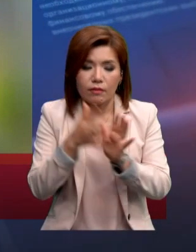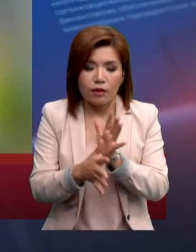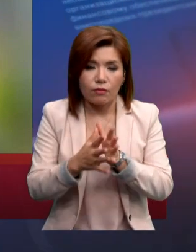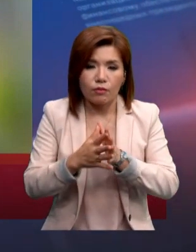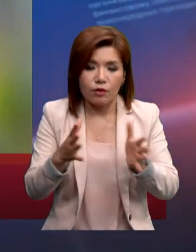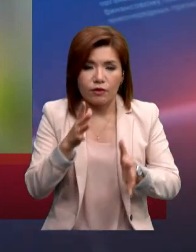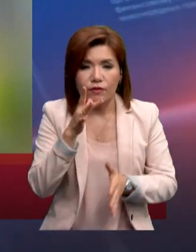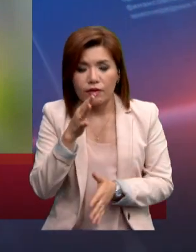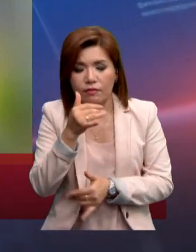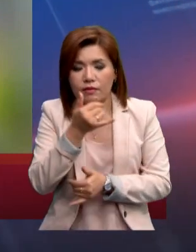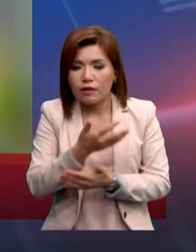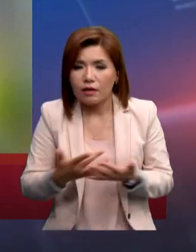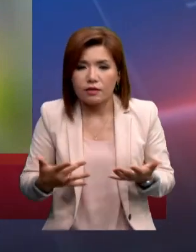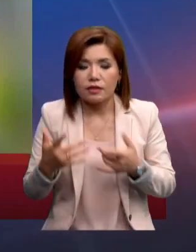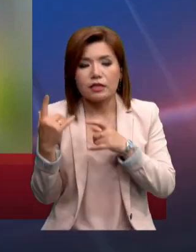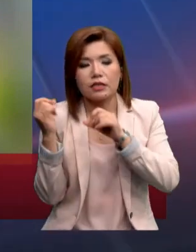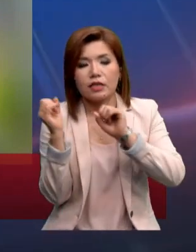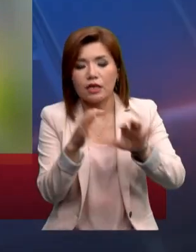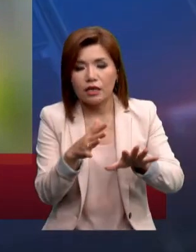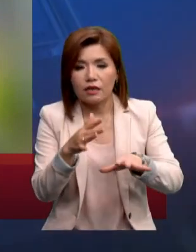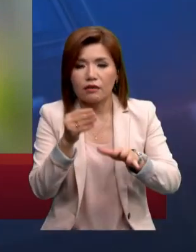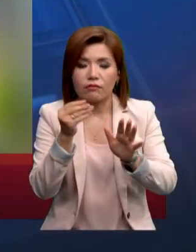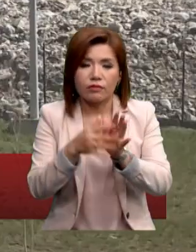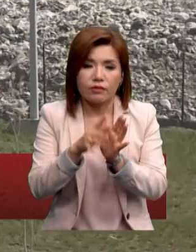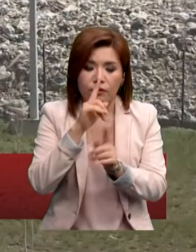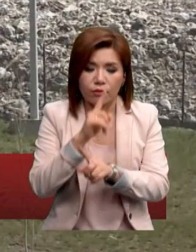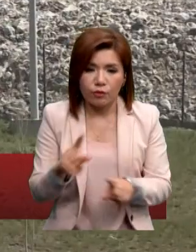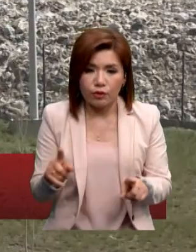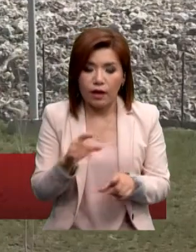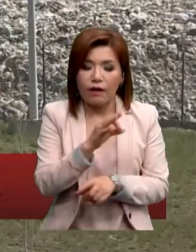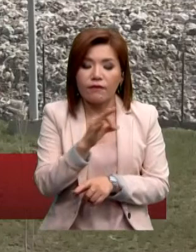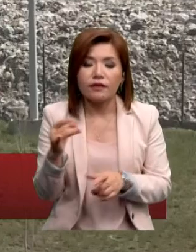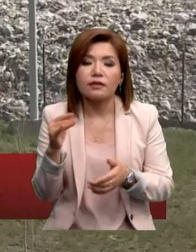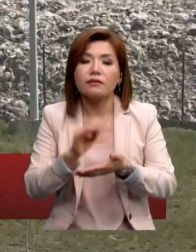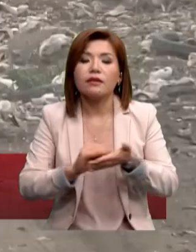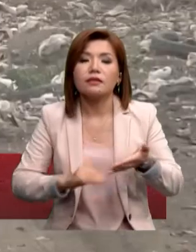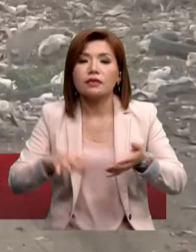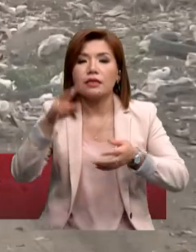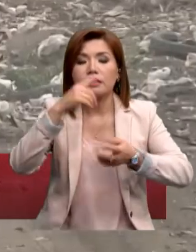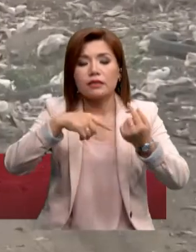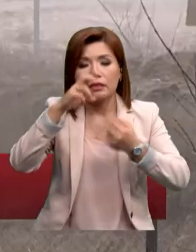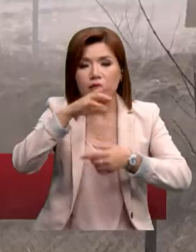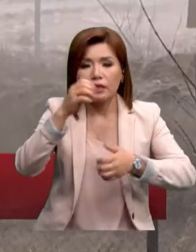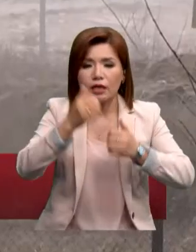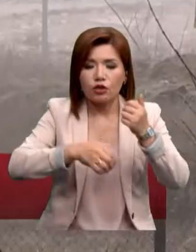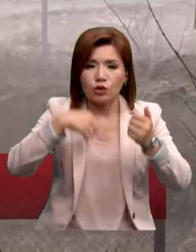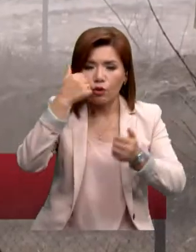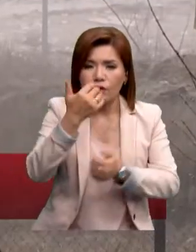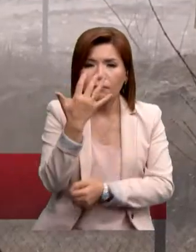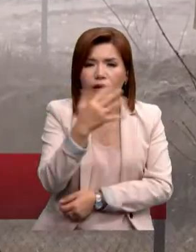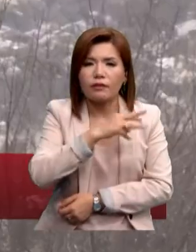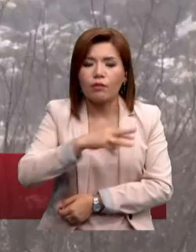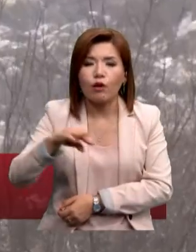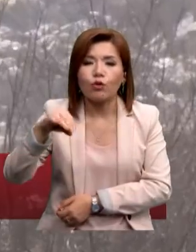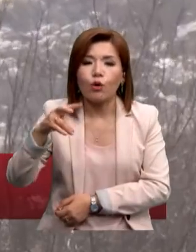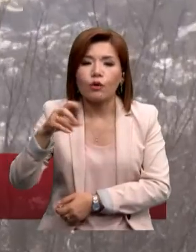на логистику, да, доставку им продукта для переработки. По официальным данным, в стране ежегодно образуется почти 5 миллионов